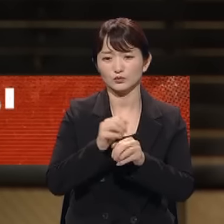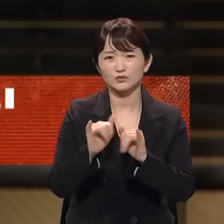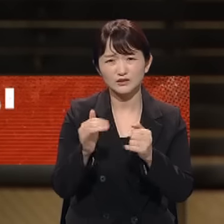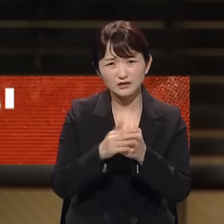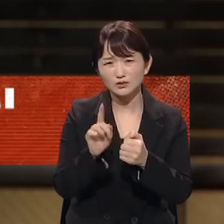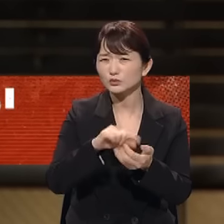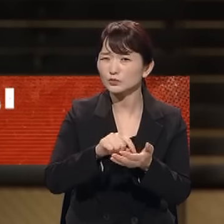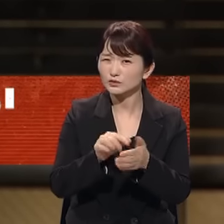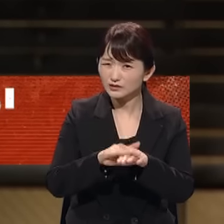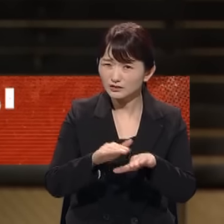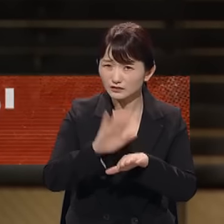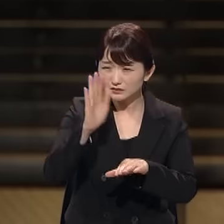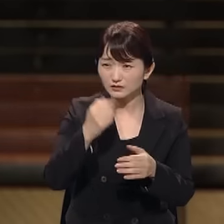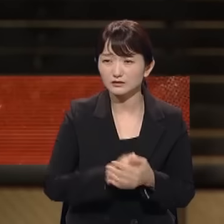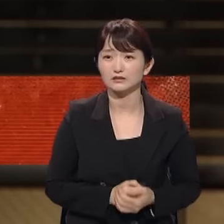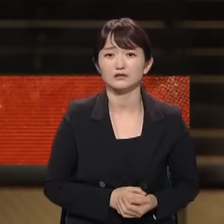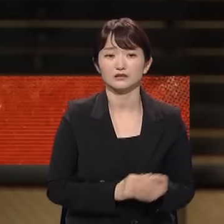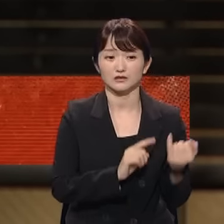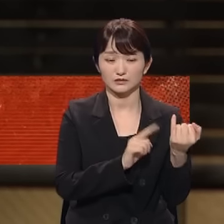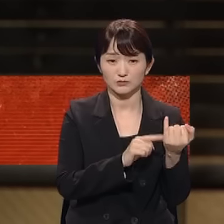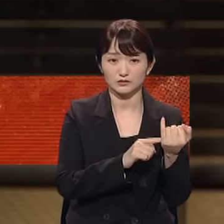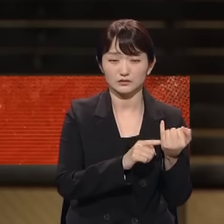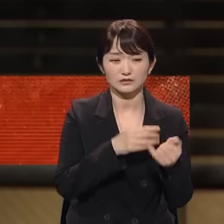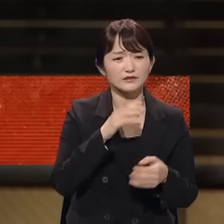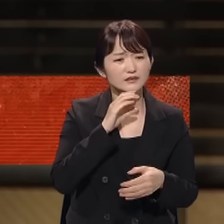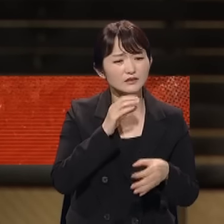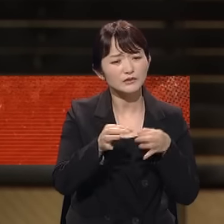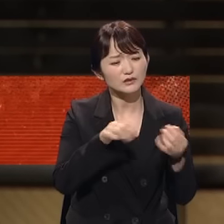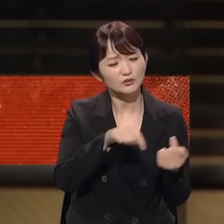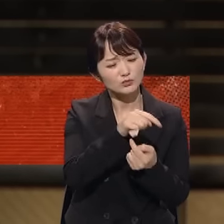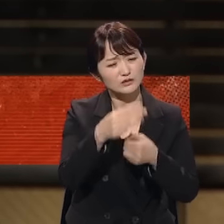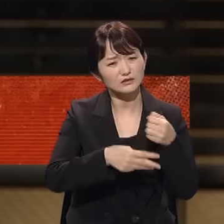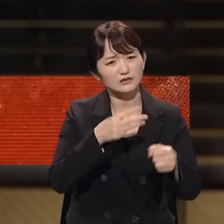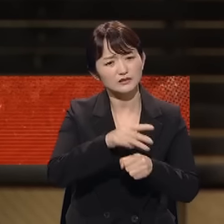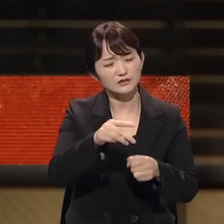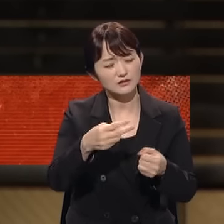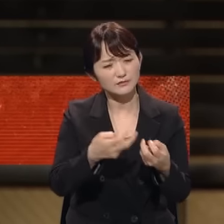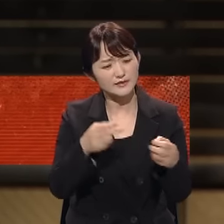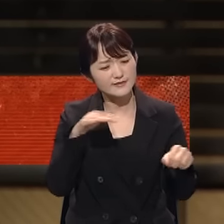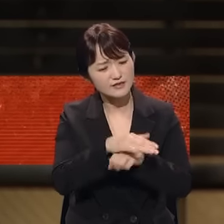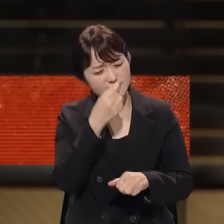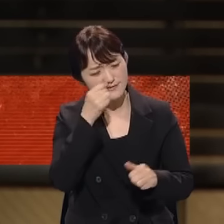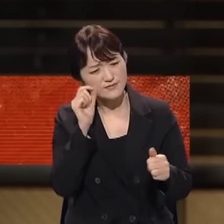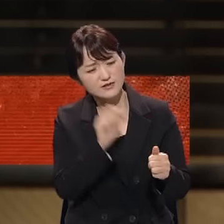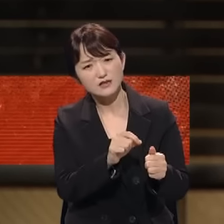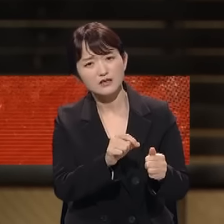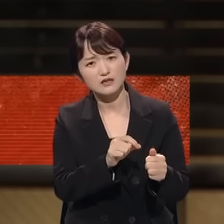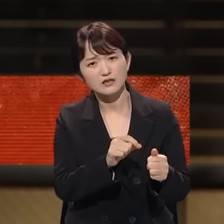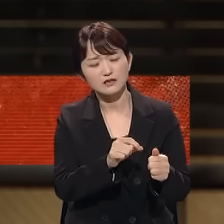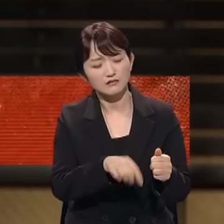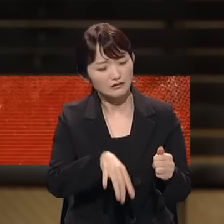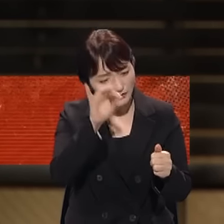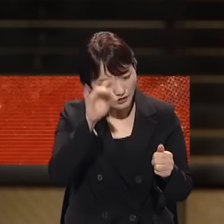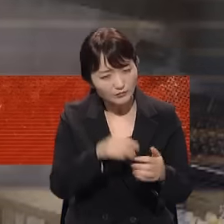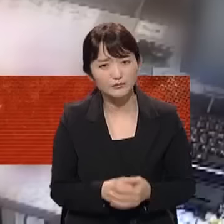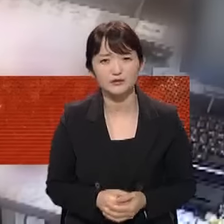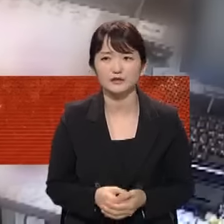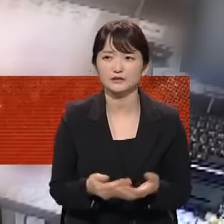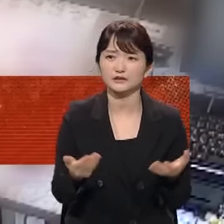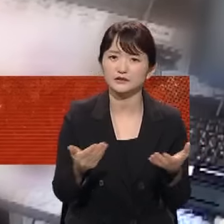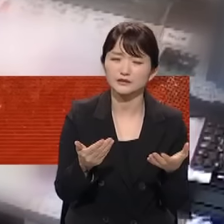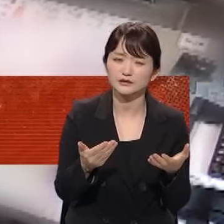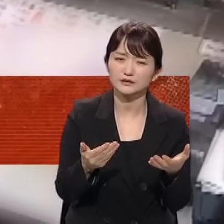이 제보자분은 저기서 3년째 카페를 운영하셨는데 이런 식의 모욕은 또 처음 겪으셨다고 그날 일을 도저히 할 수가 없어서 일찍 마감을 하고 경찰에